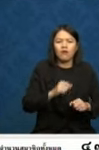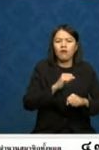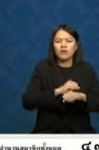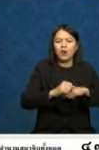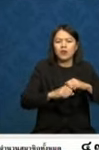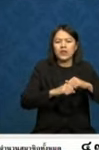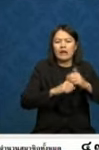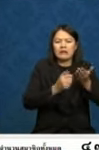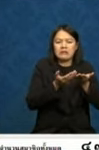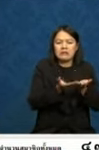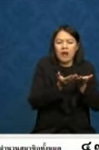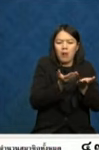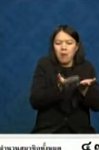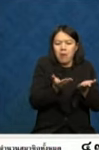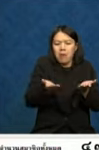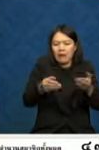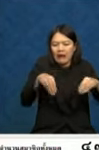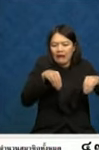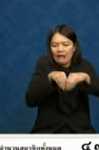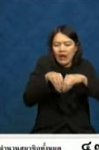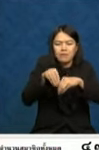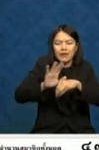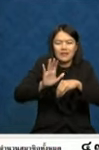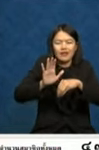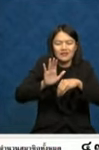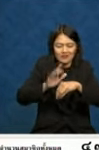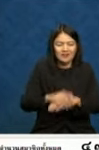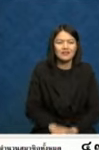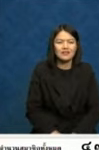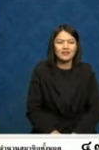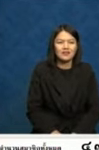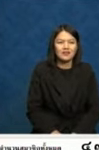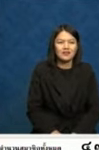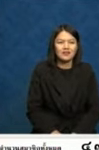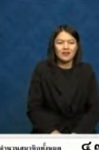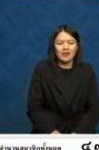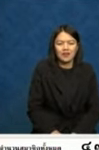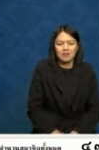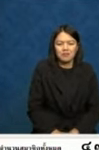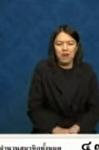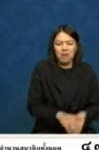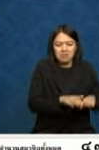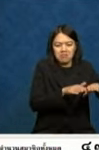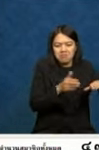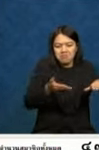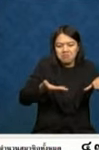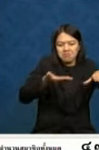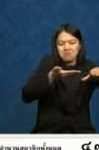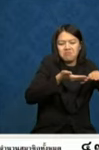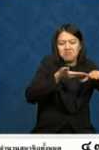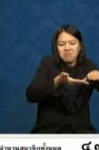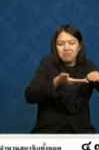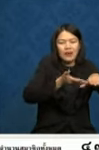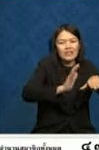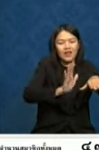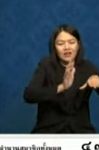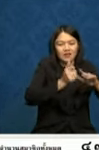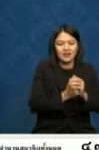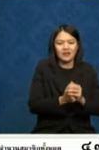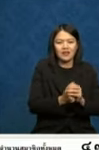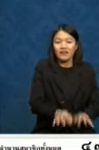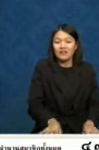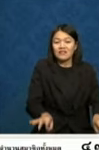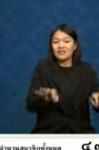าเทียบเรือนะครับตรงนี้คือคำตอบนะฮะเราไม่ได้สร้างท่าเทียบเรือนะครับจึงไม่มีความจำเป็นที่